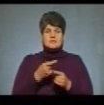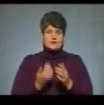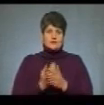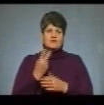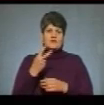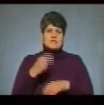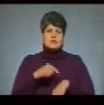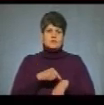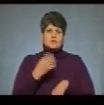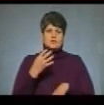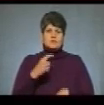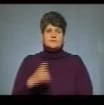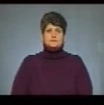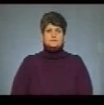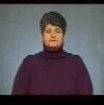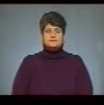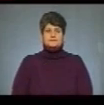20:30.